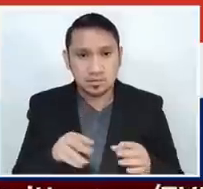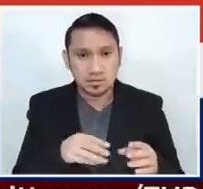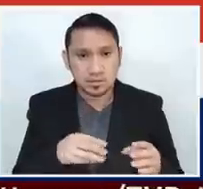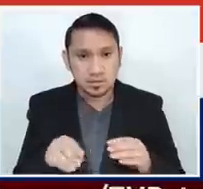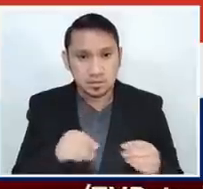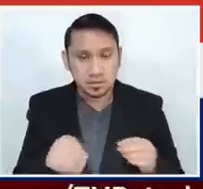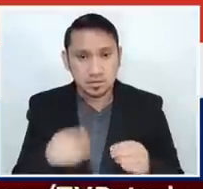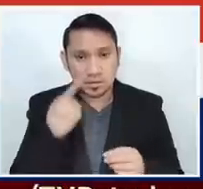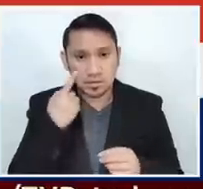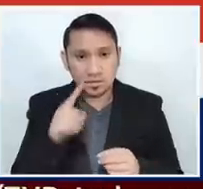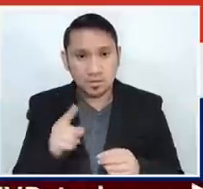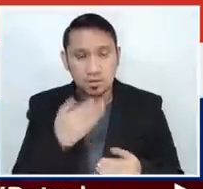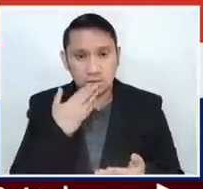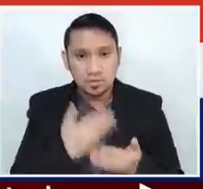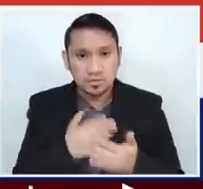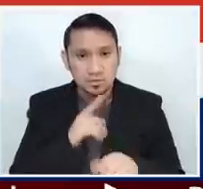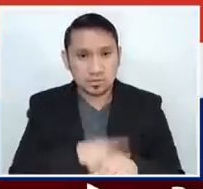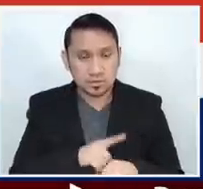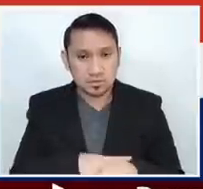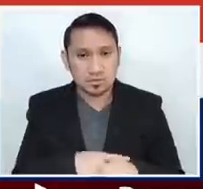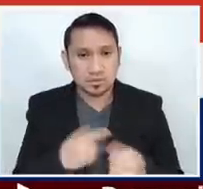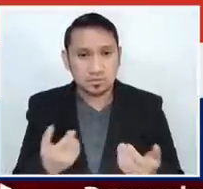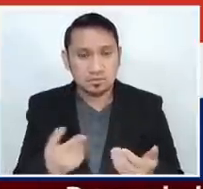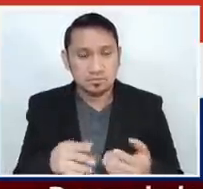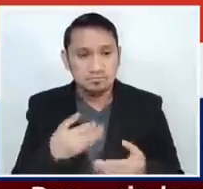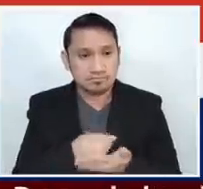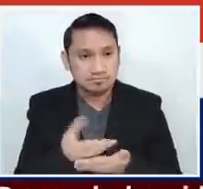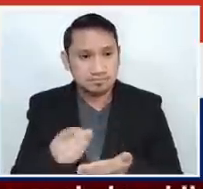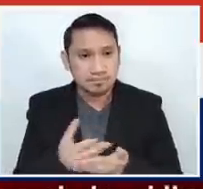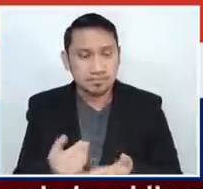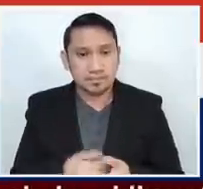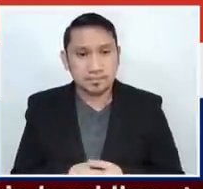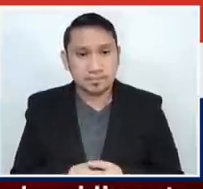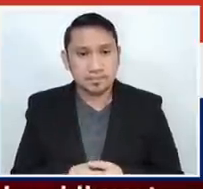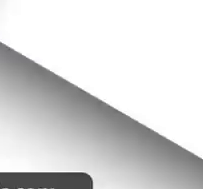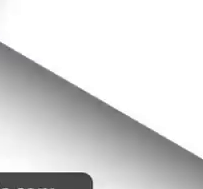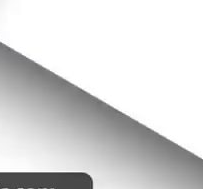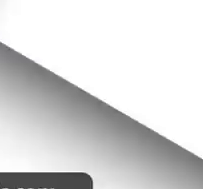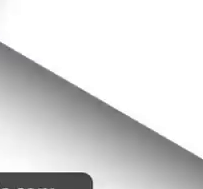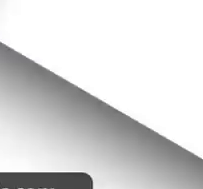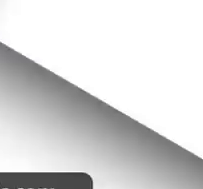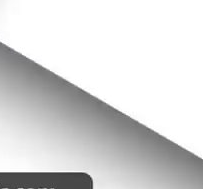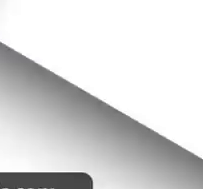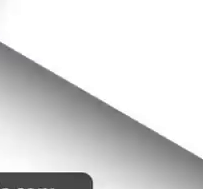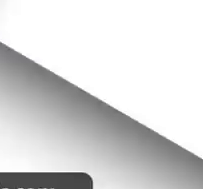pampalipas oras. Sherian Torres, ABS-CBN News.